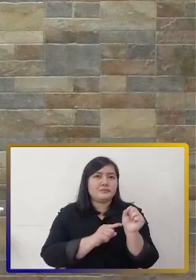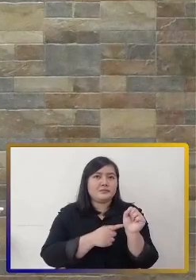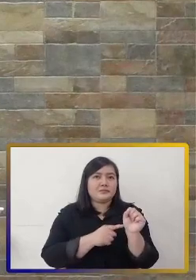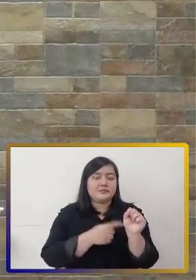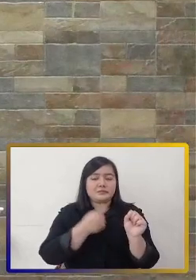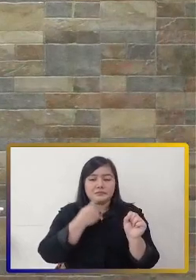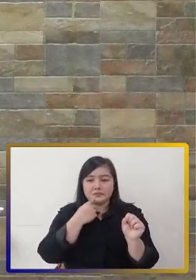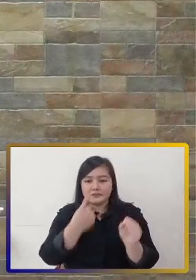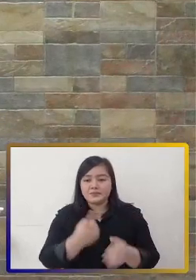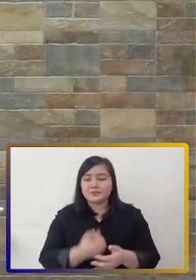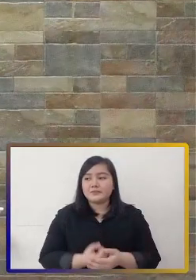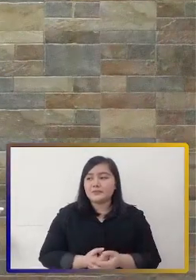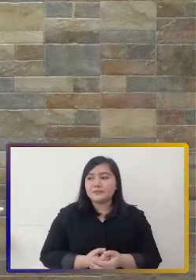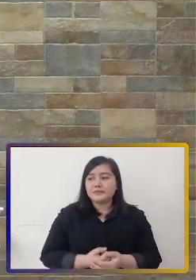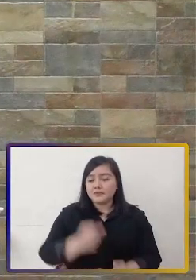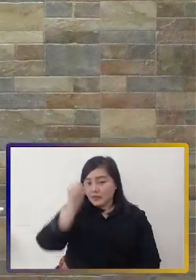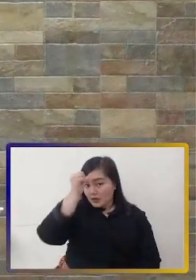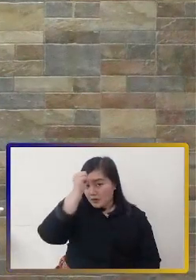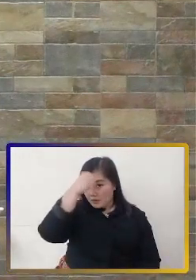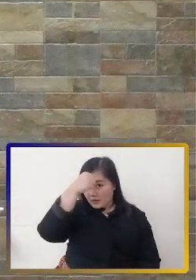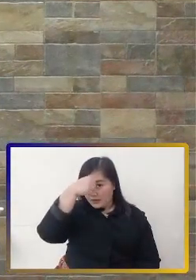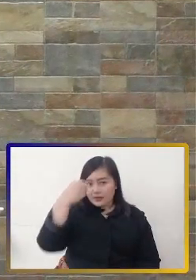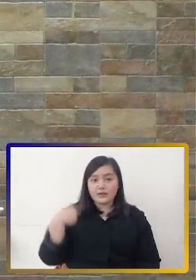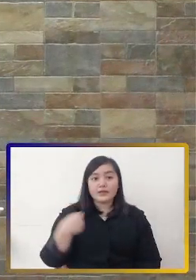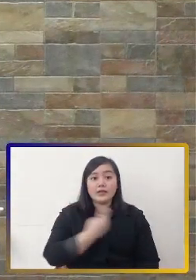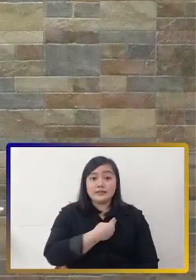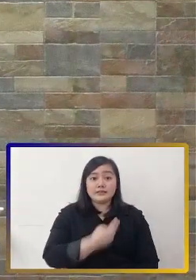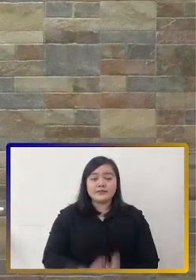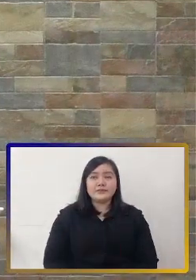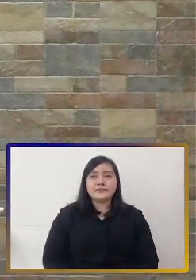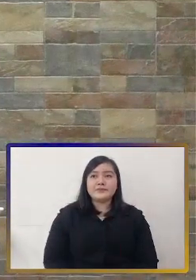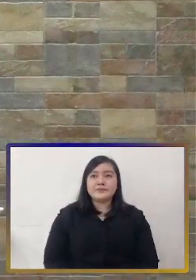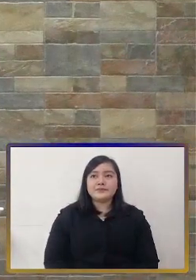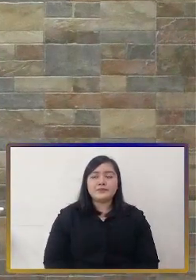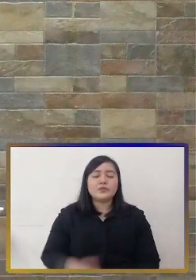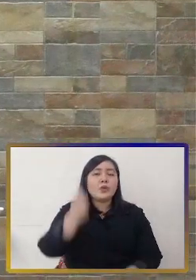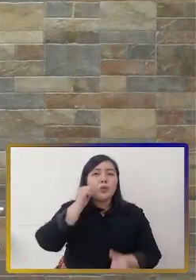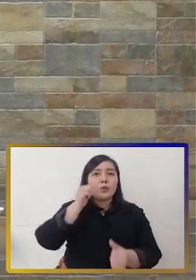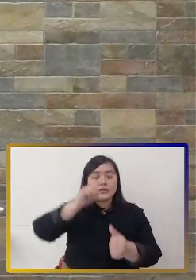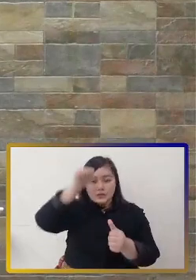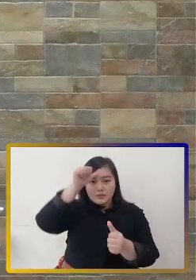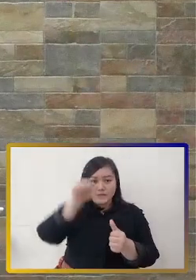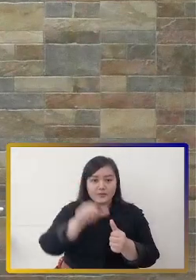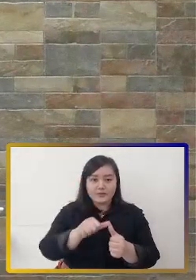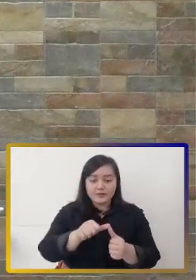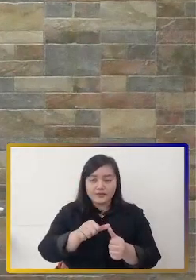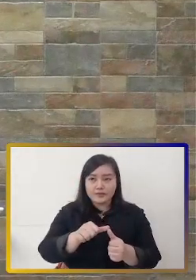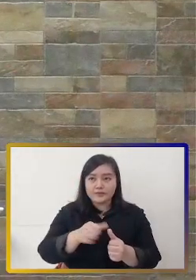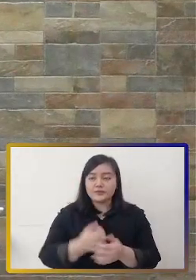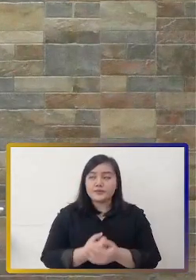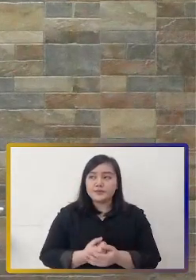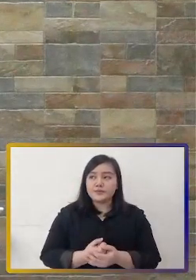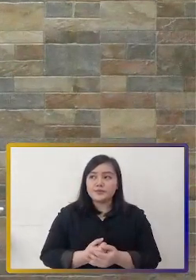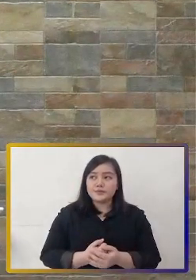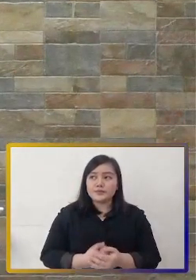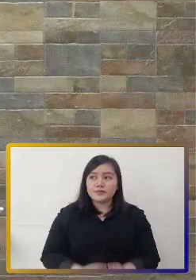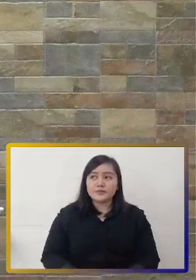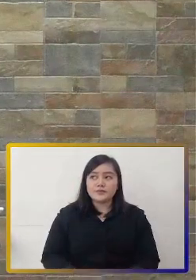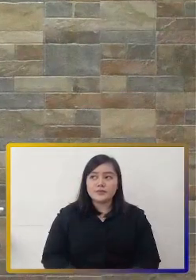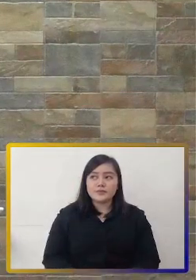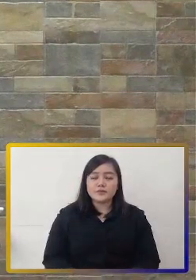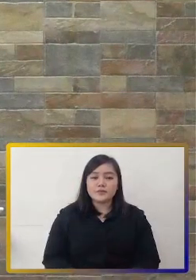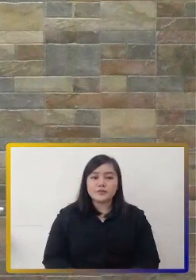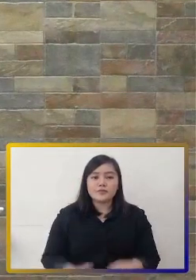by saying, and reminding each one of us. Lagay po natin sa isipan natin ito. During as far as our history